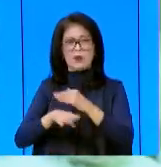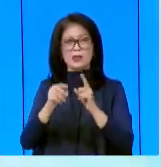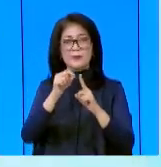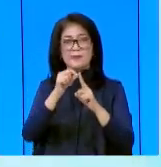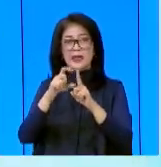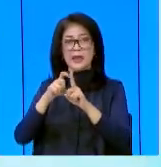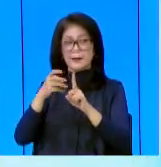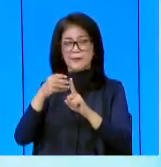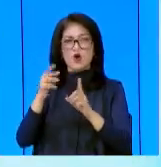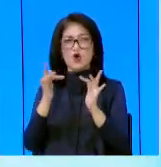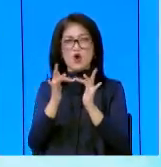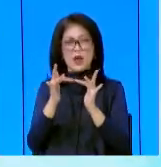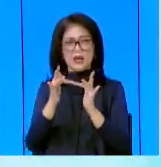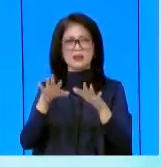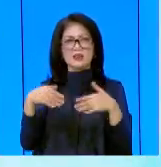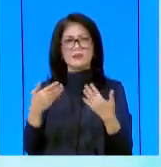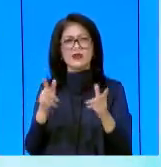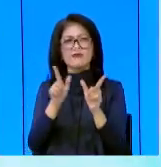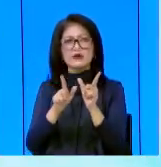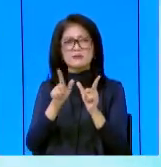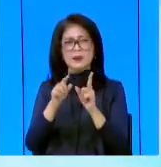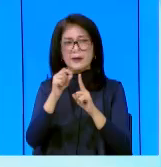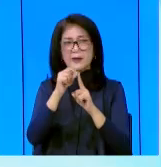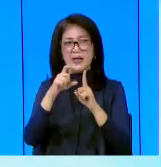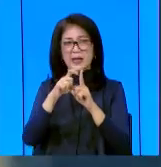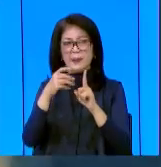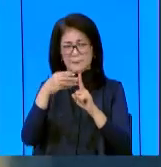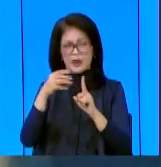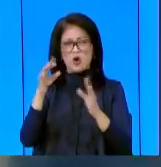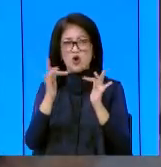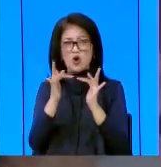online. Namun sayang, sejak pagi website PPDB online sulit diakses.